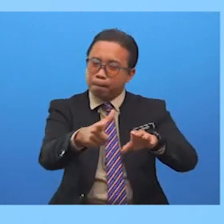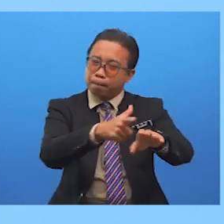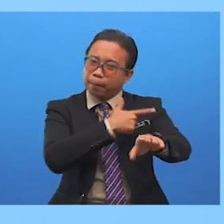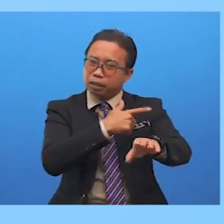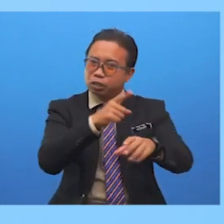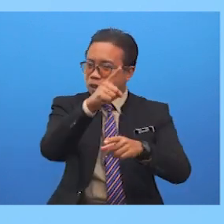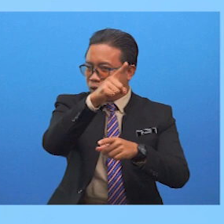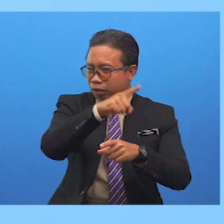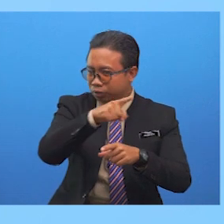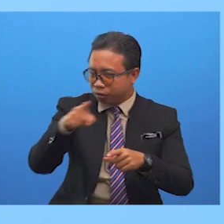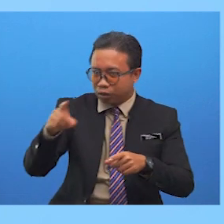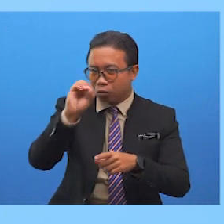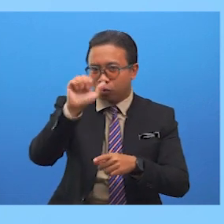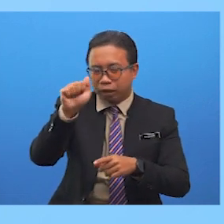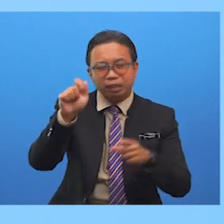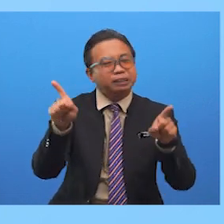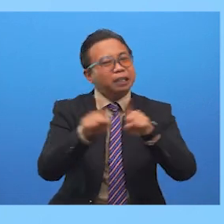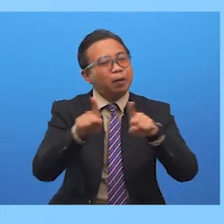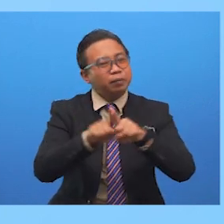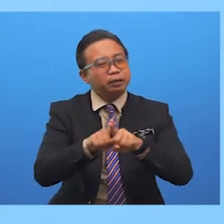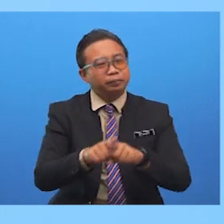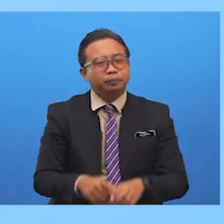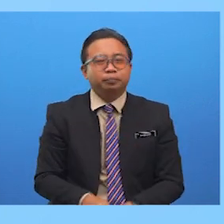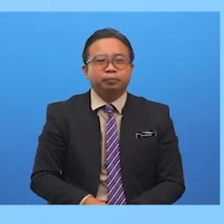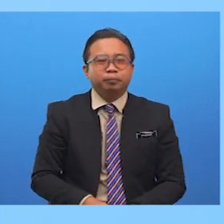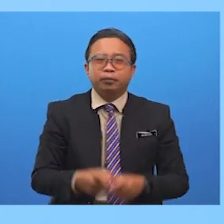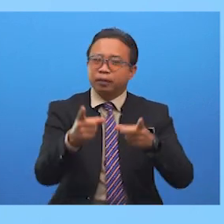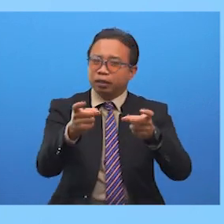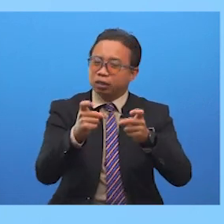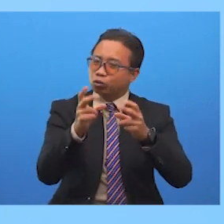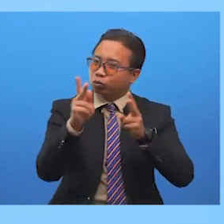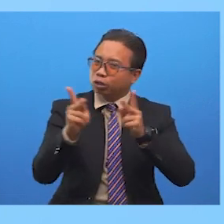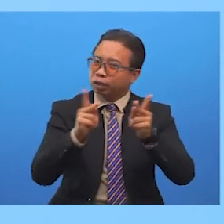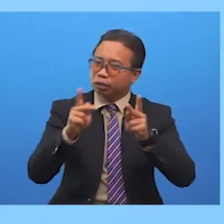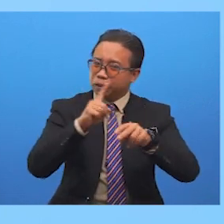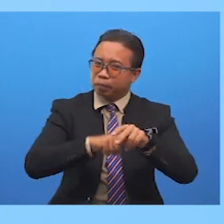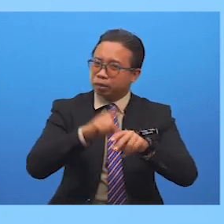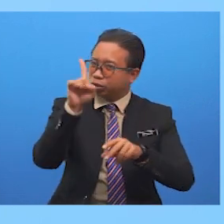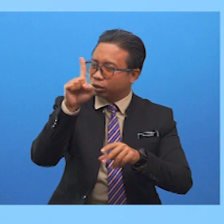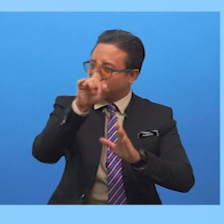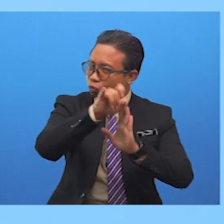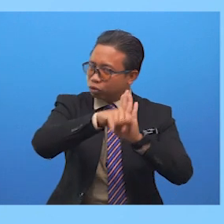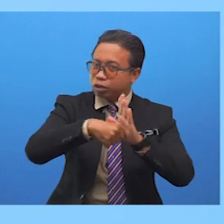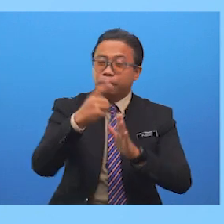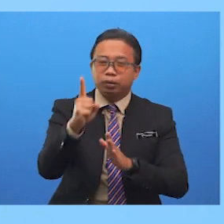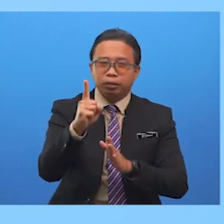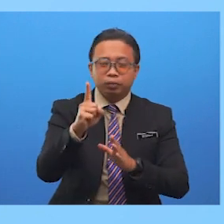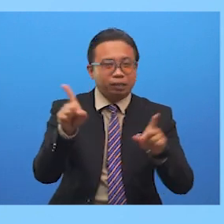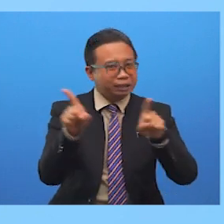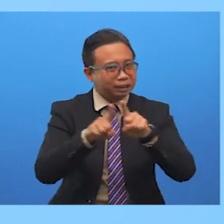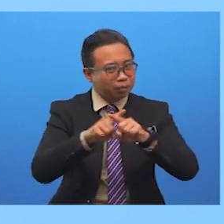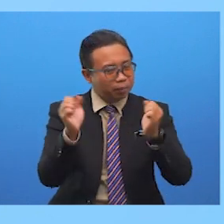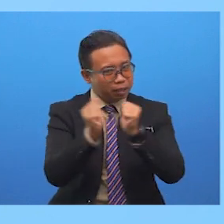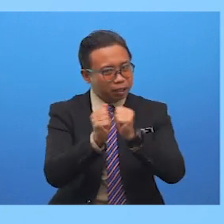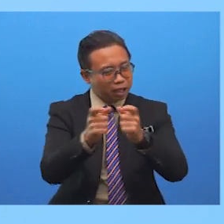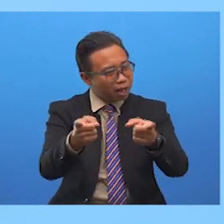Garis anoe adalah sama maka laju kereta pada sejak pertama adalah sama